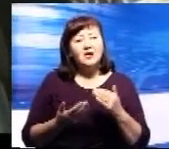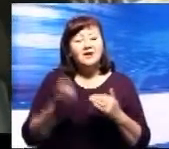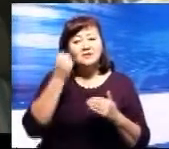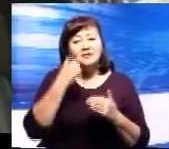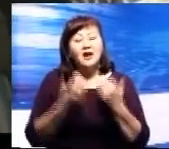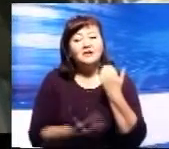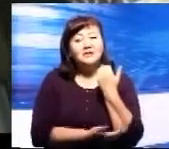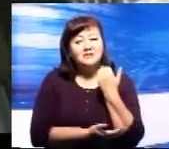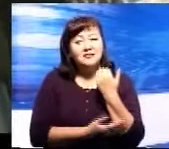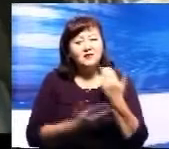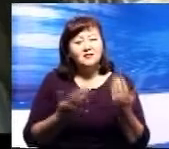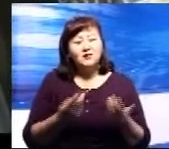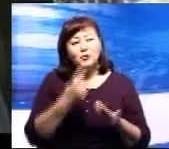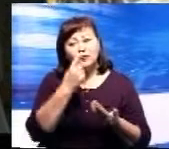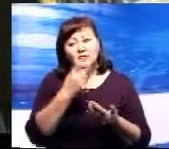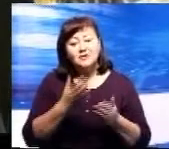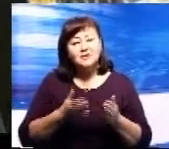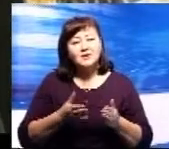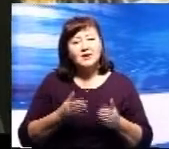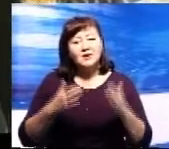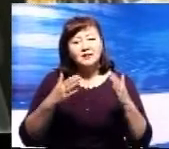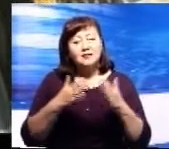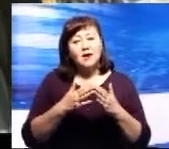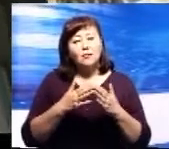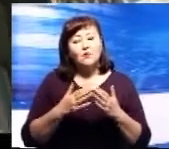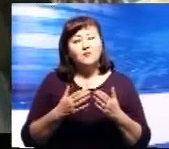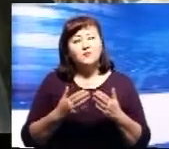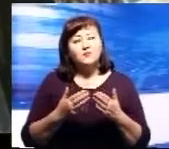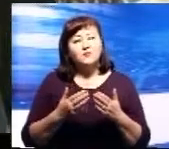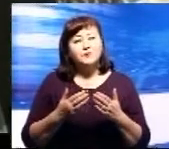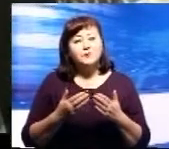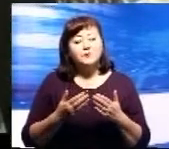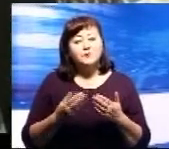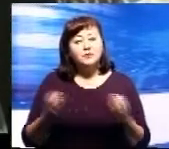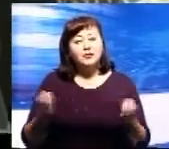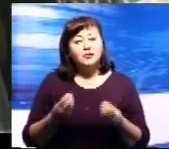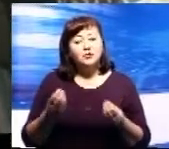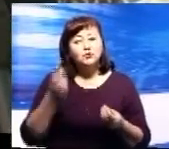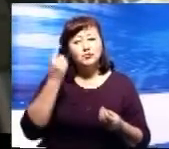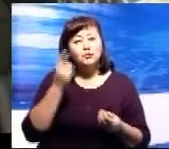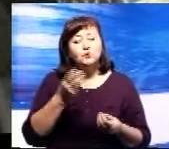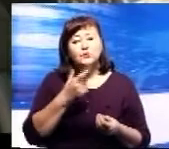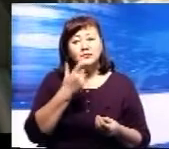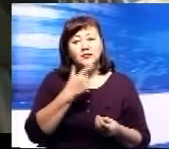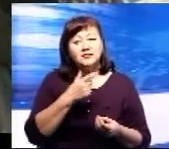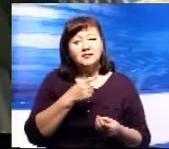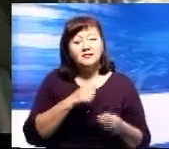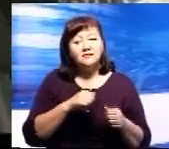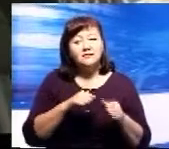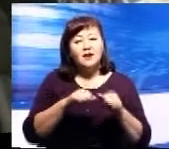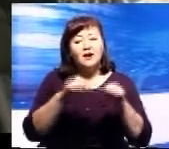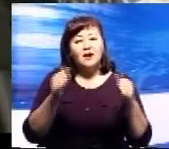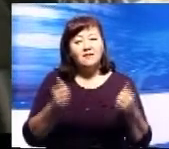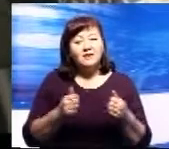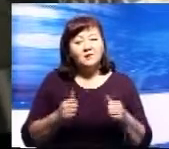аварийных, сухостойных, которые находятся вблизи домов. Кроме того, предполагается установка малых архитектурных форм,